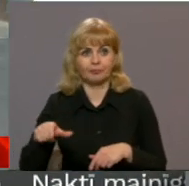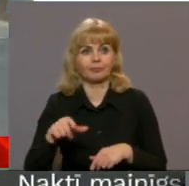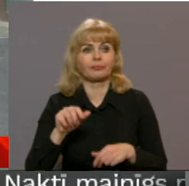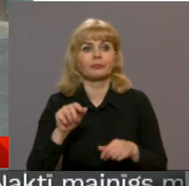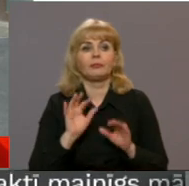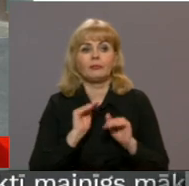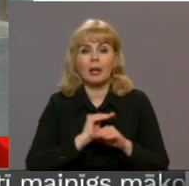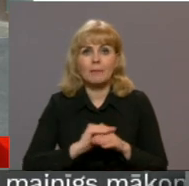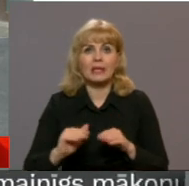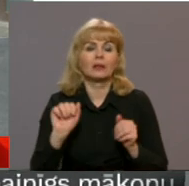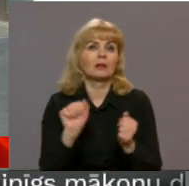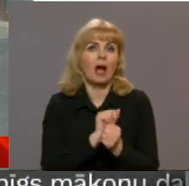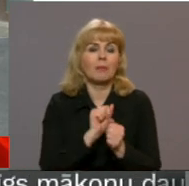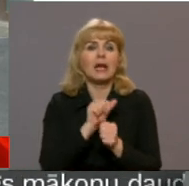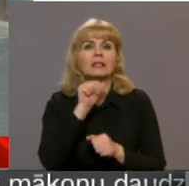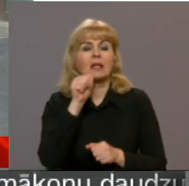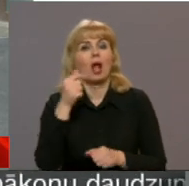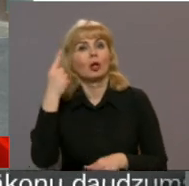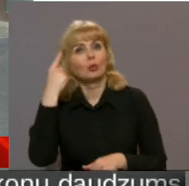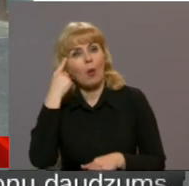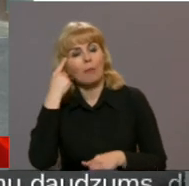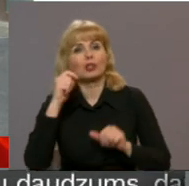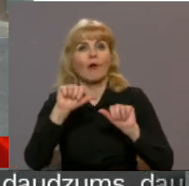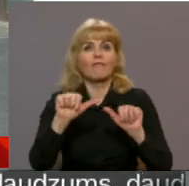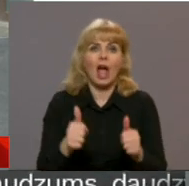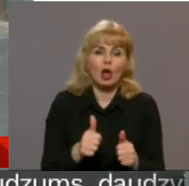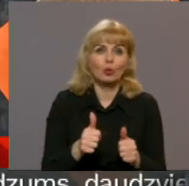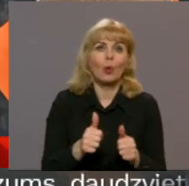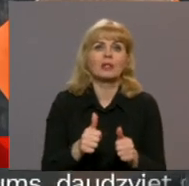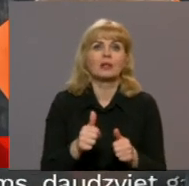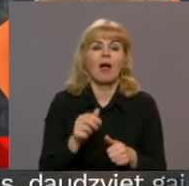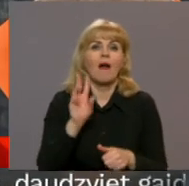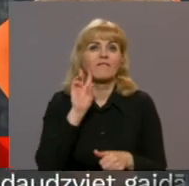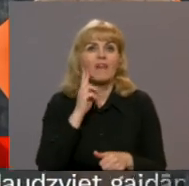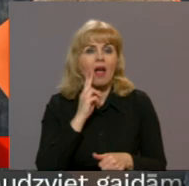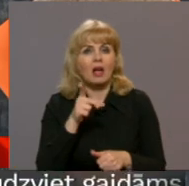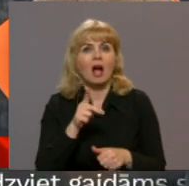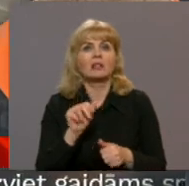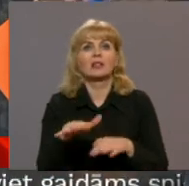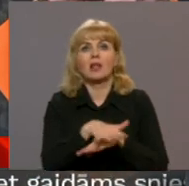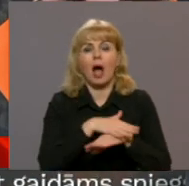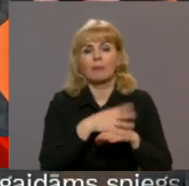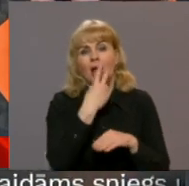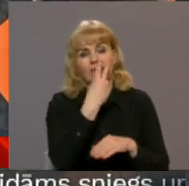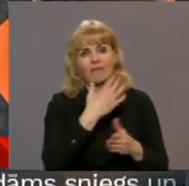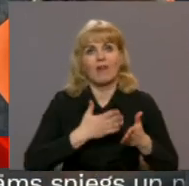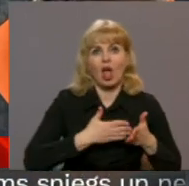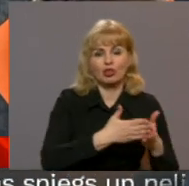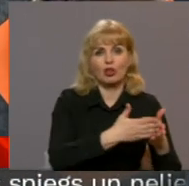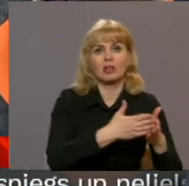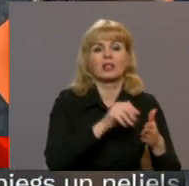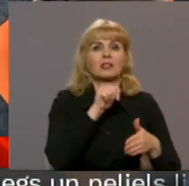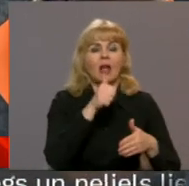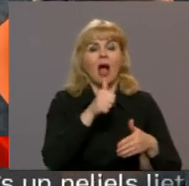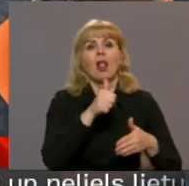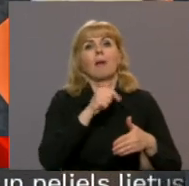un pilnīgi zaļai domāšanai radīts un, protams, arī vegānisks. Un visa sabiedrība šobrīd vērš uz zaļo ekonomiku un